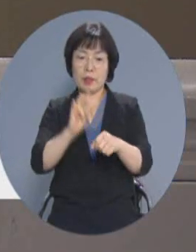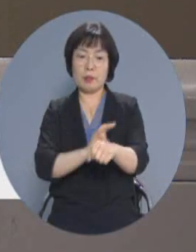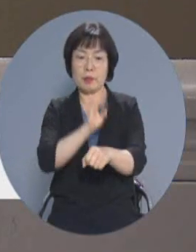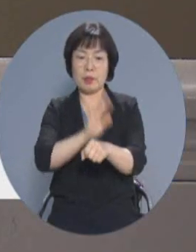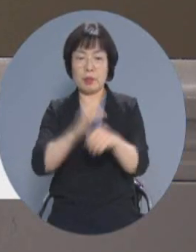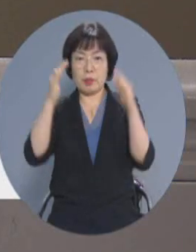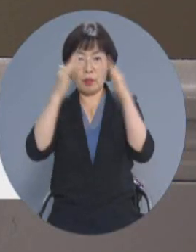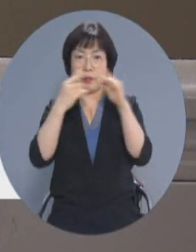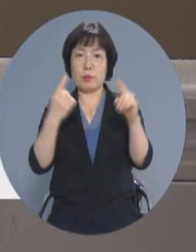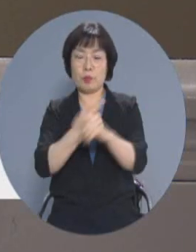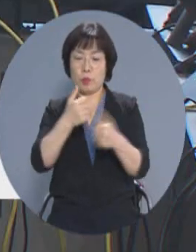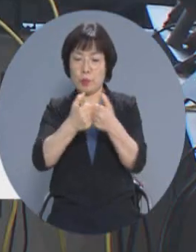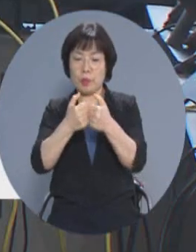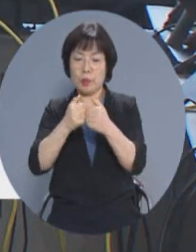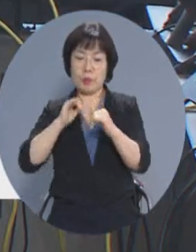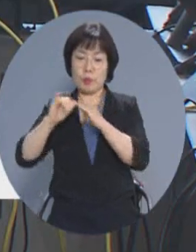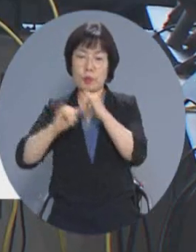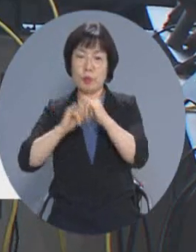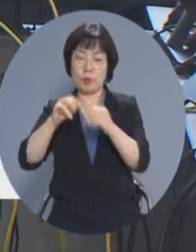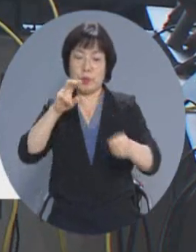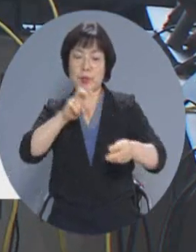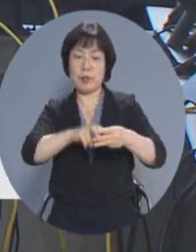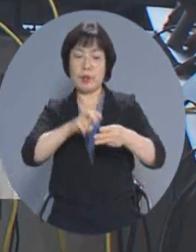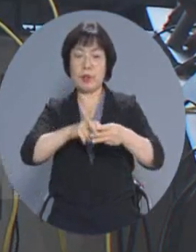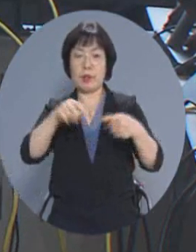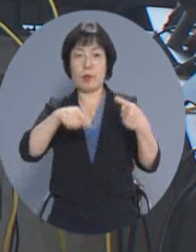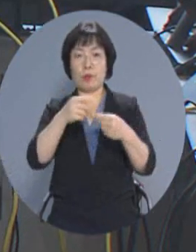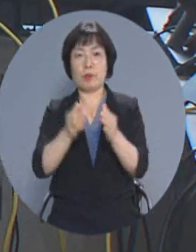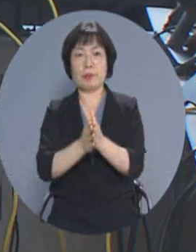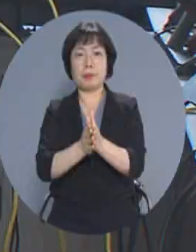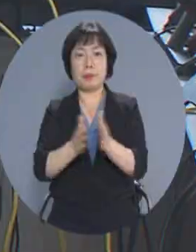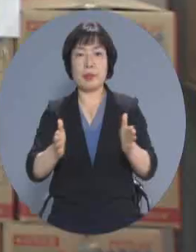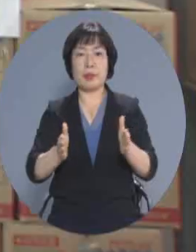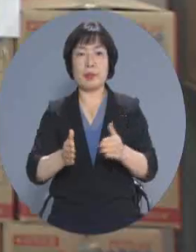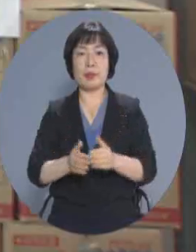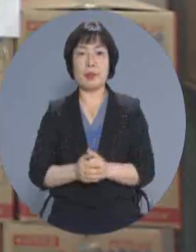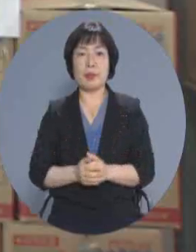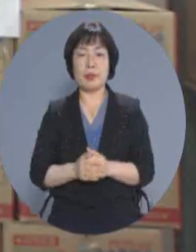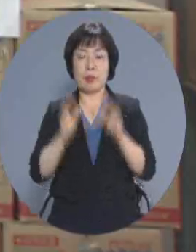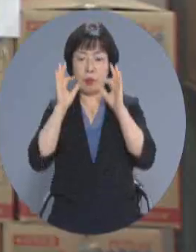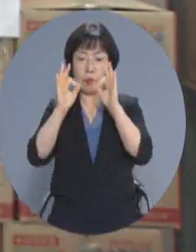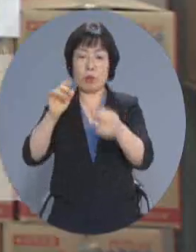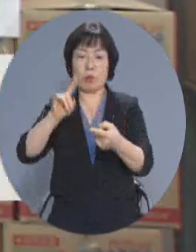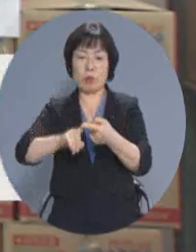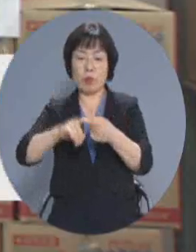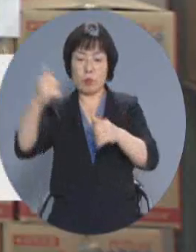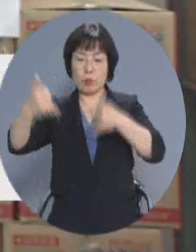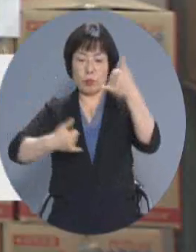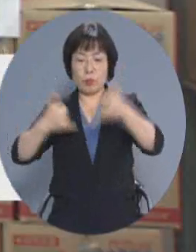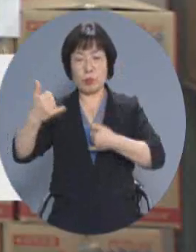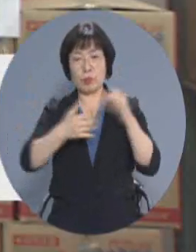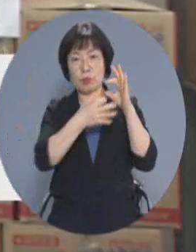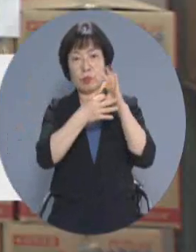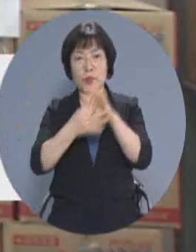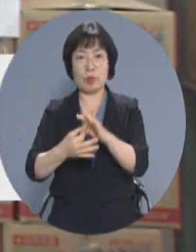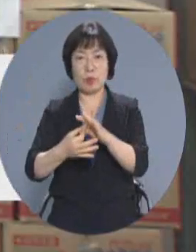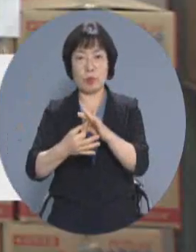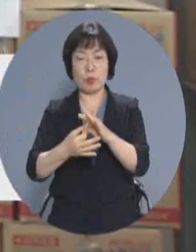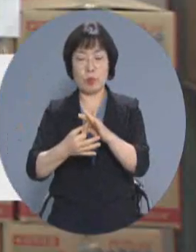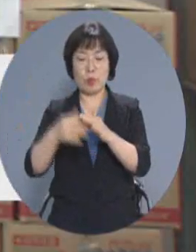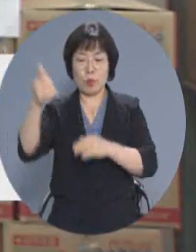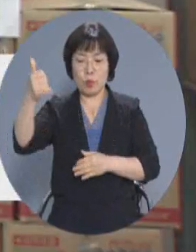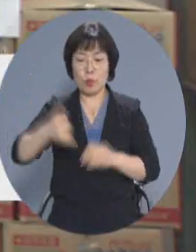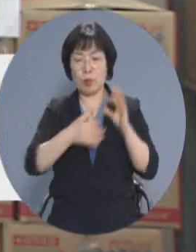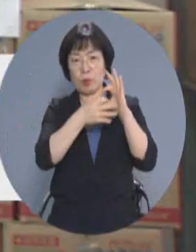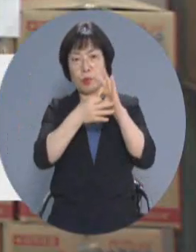24시간 재택치료 상담을 받을 수 있는 센터를 운영하고 있습니다. 지금 보시면 알지만 끊임없이 와요. 그래서 메통이라고 잴 수가